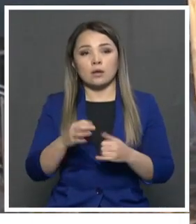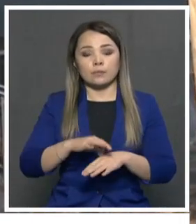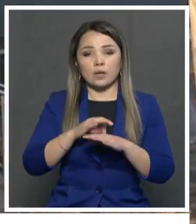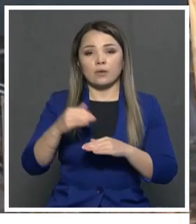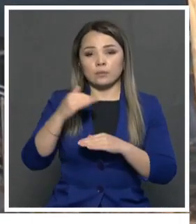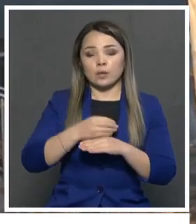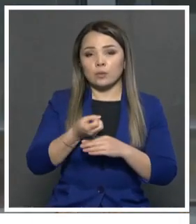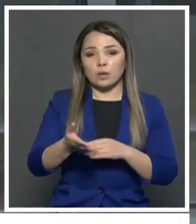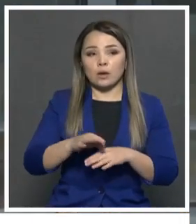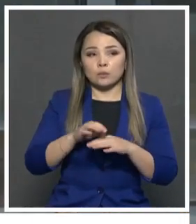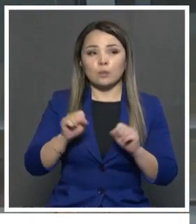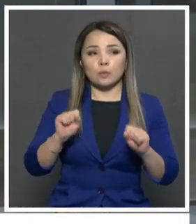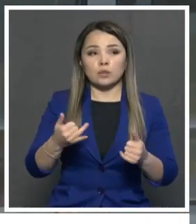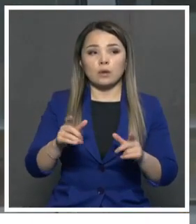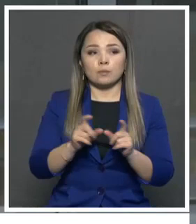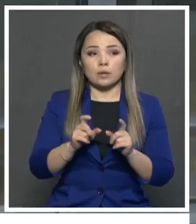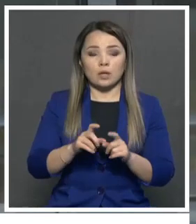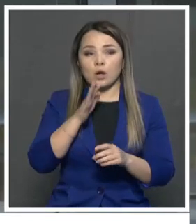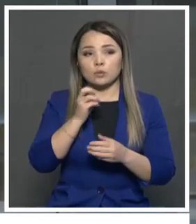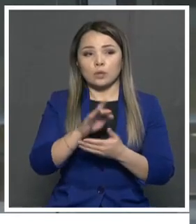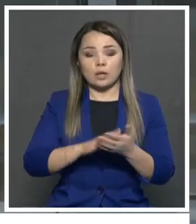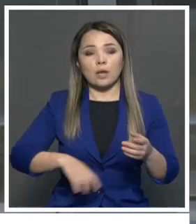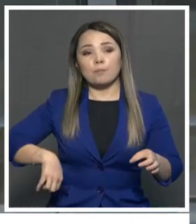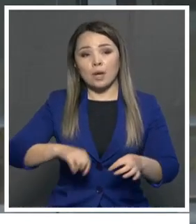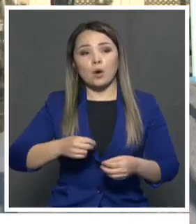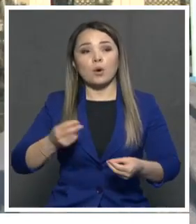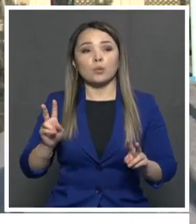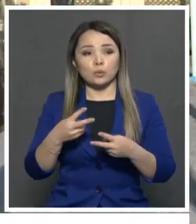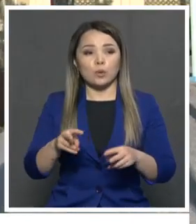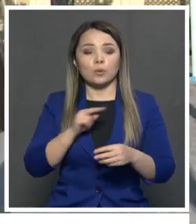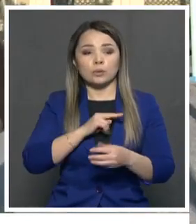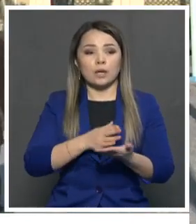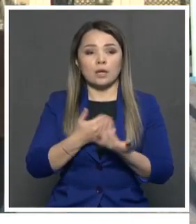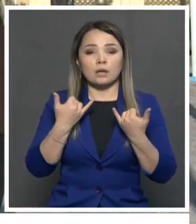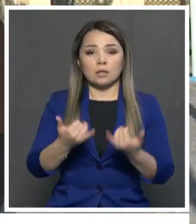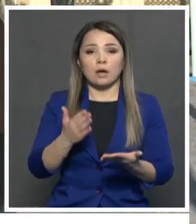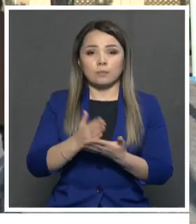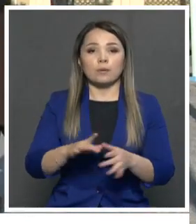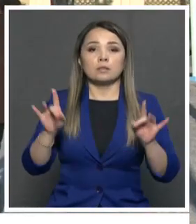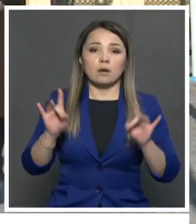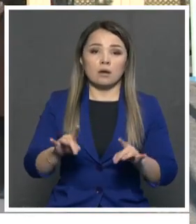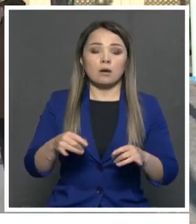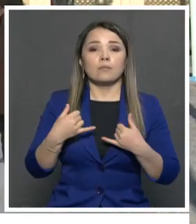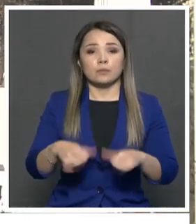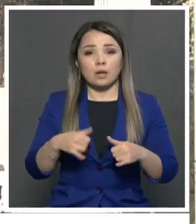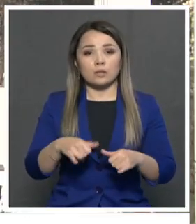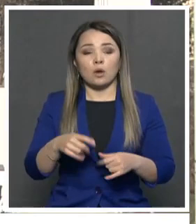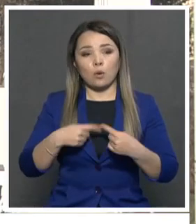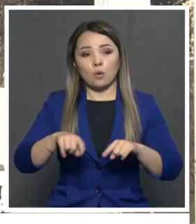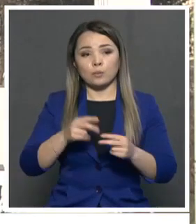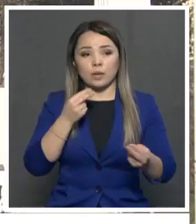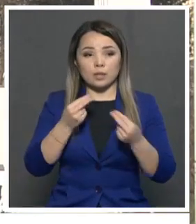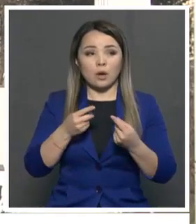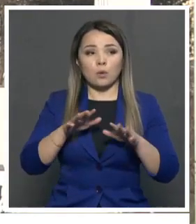болады. Сондай-ақ сауда орталықтарының жұмыс уақыты ұзартылып, бильярд клубтарының қызметіне рұқсат берілді. Ал мейрамхана мен дәмханалар сияқты қоғамдық